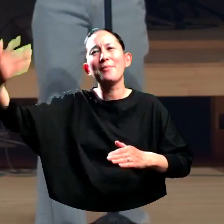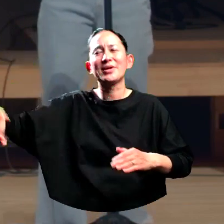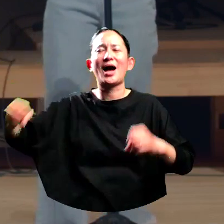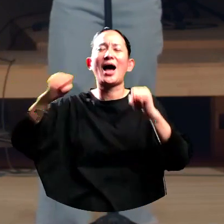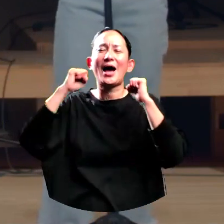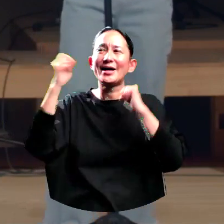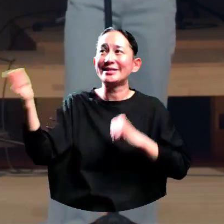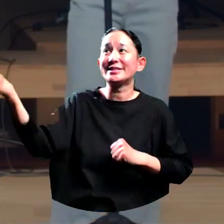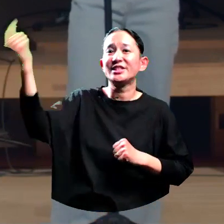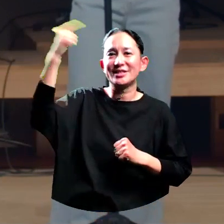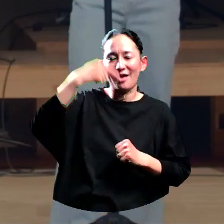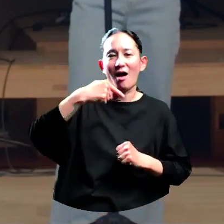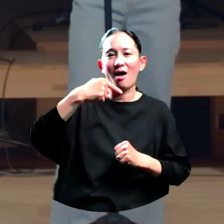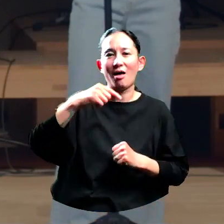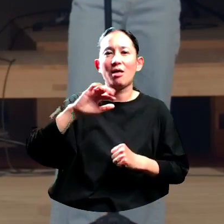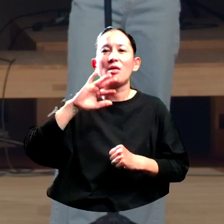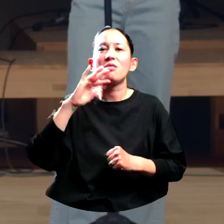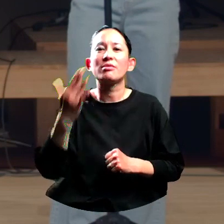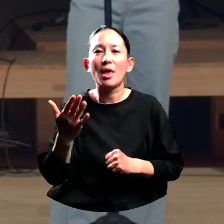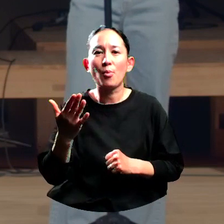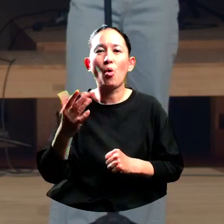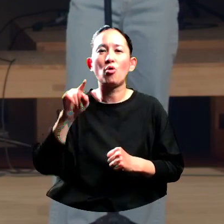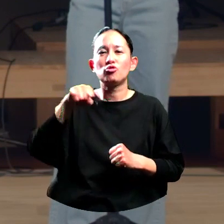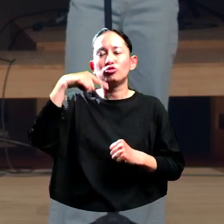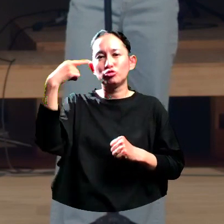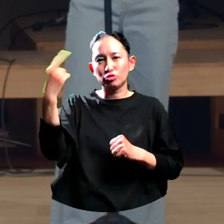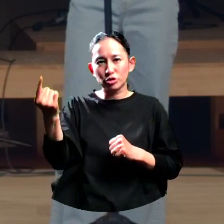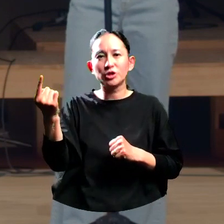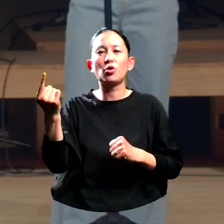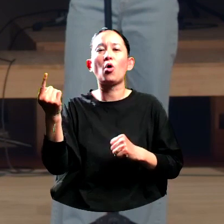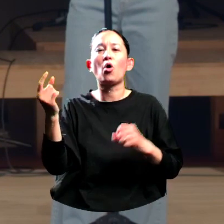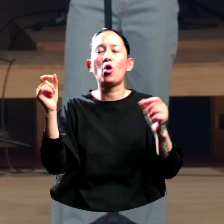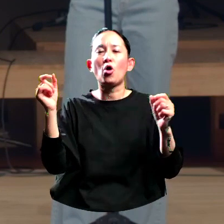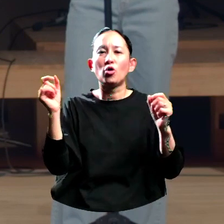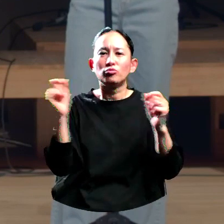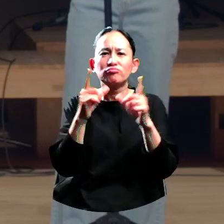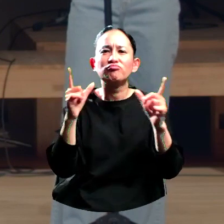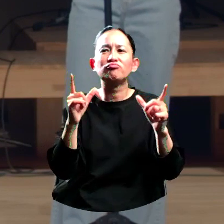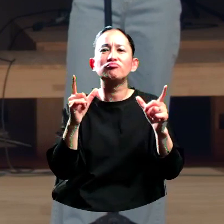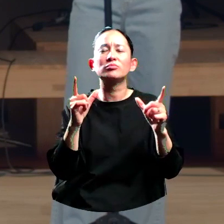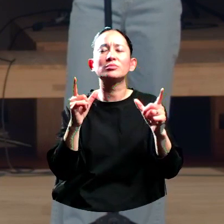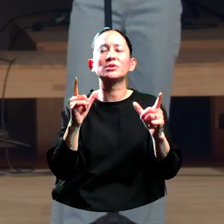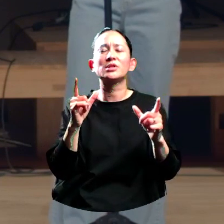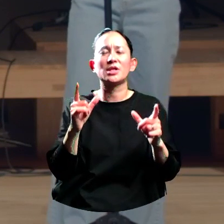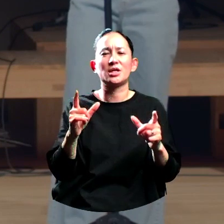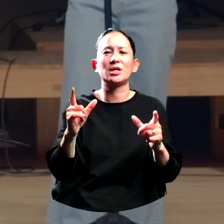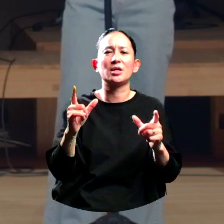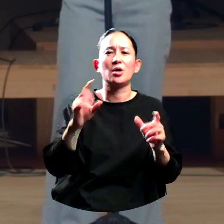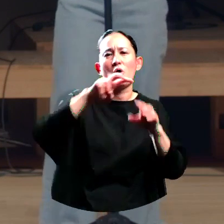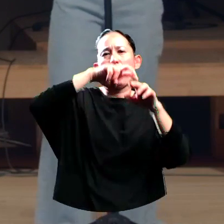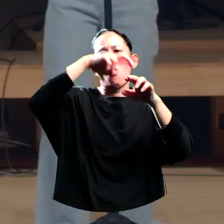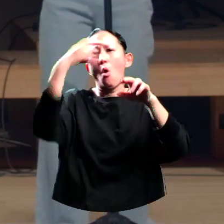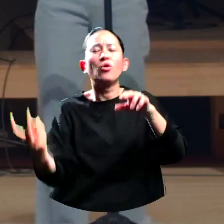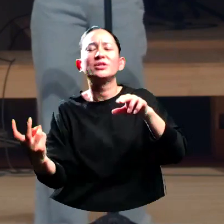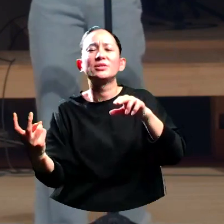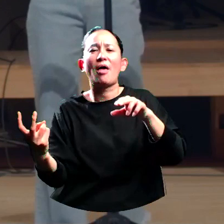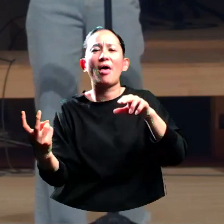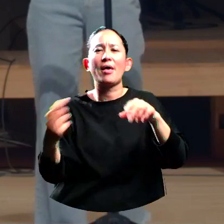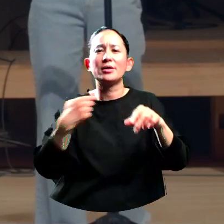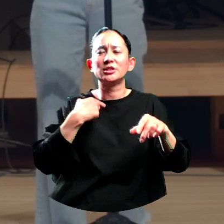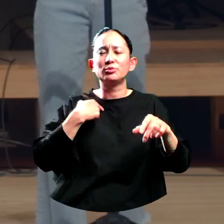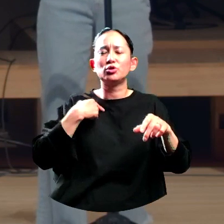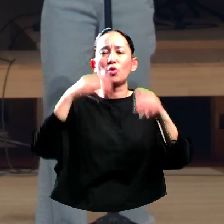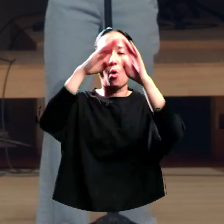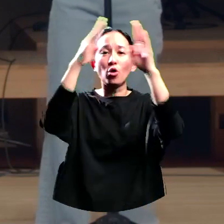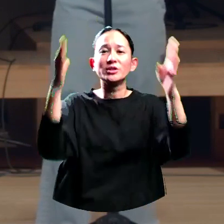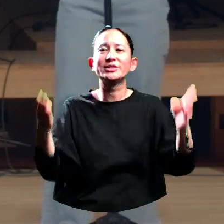後になぜかそこから真っ逆さまに落ちて、しかも自分のサーフボードが自分に向かって跳ね上がってきて顔面にヒットしました。 I took off